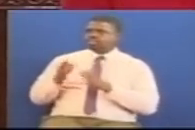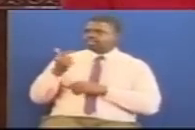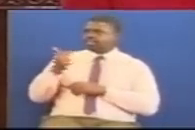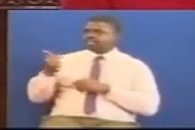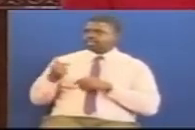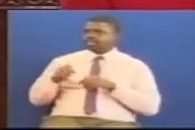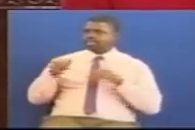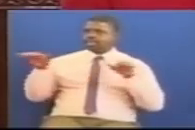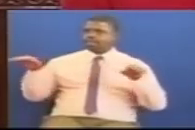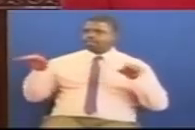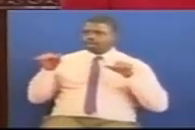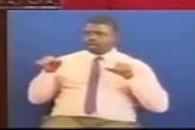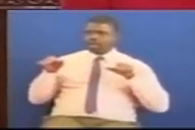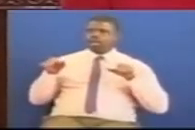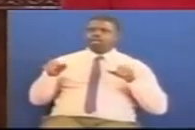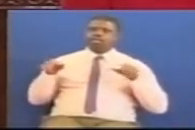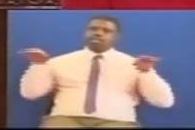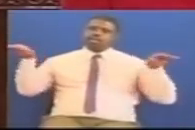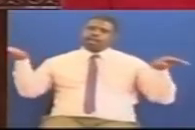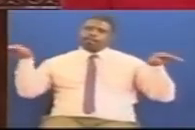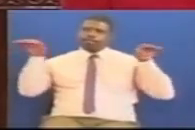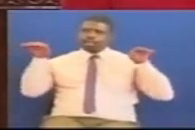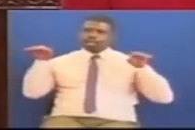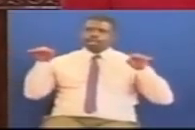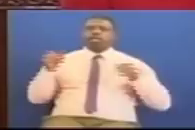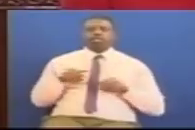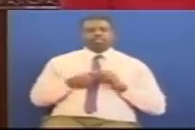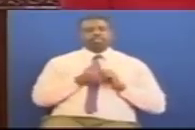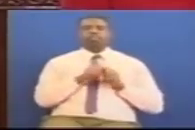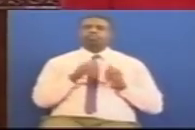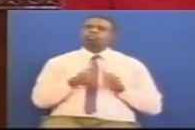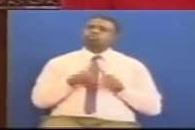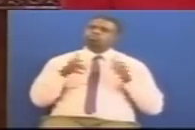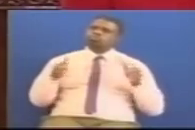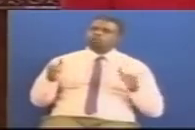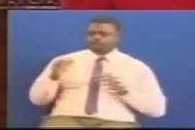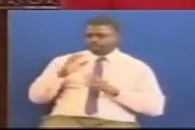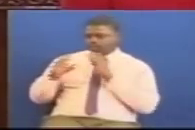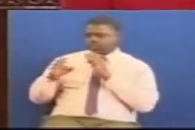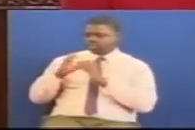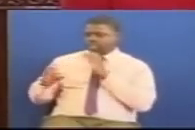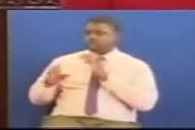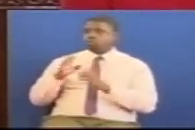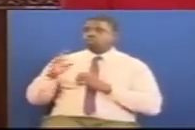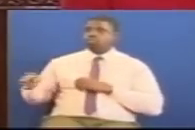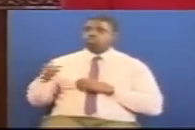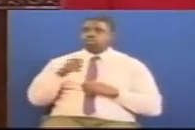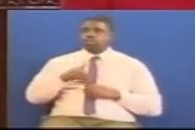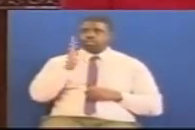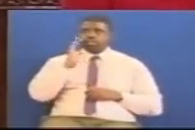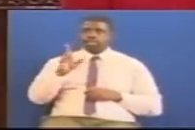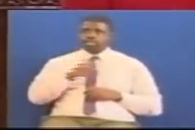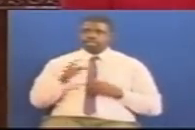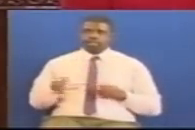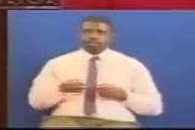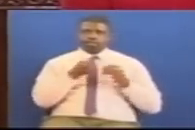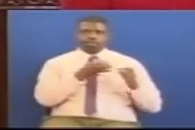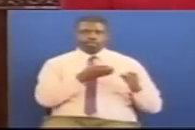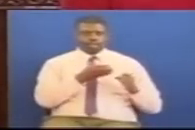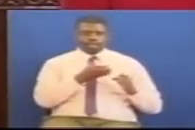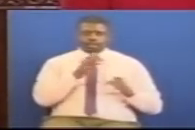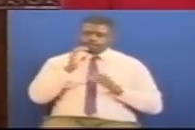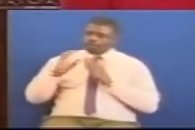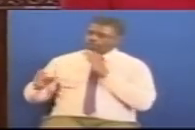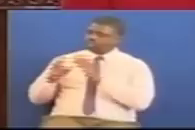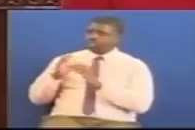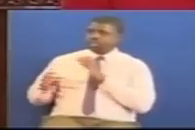Msimba, Mbamba pamoja na kwenye hifadhi ya Mikumi, kuna tatizo kubwa sana la mawasiliano. Je, ni lini serikali itawapatia mawasiliano wananchi wa